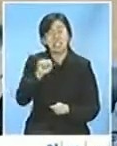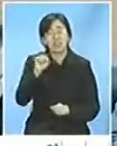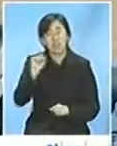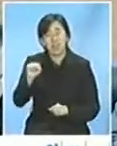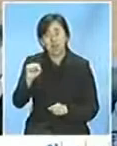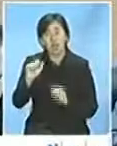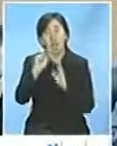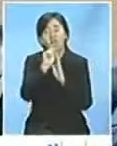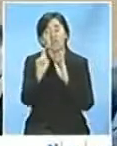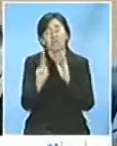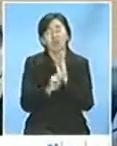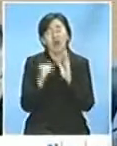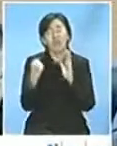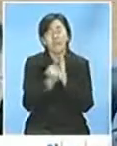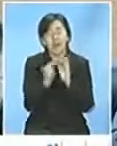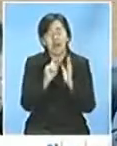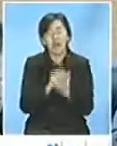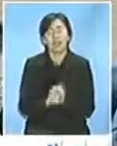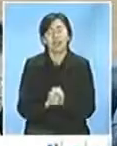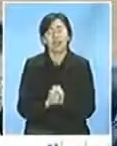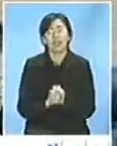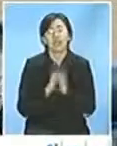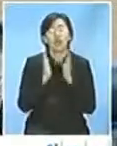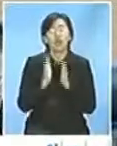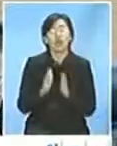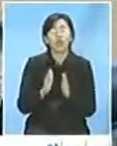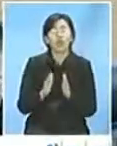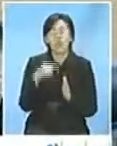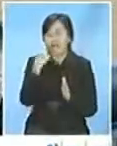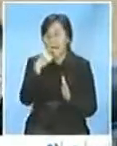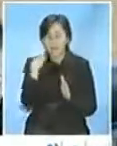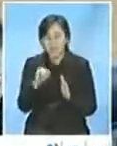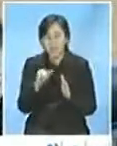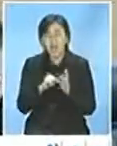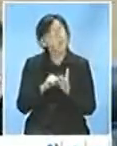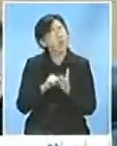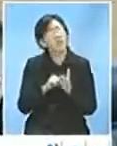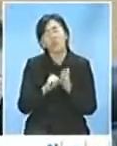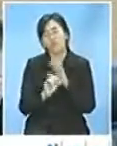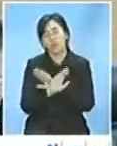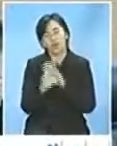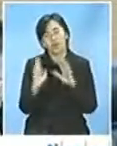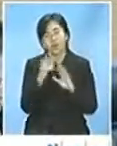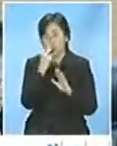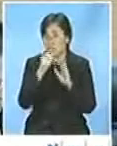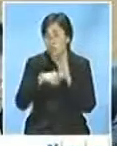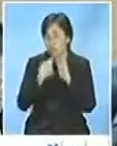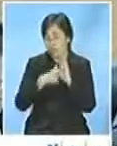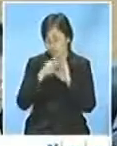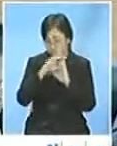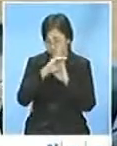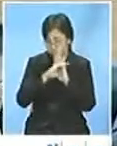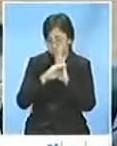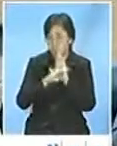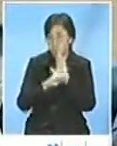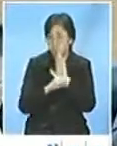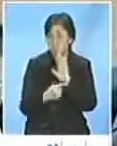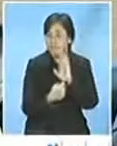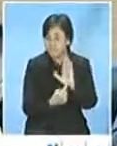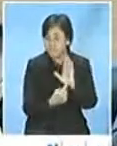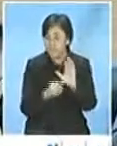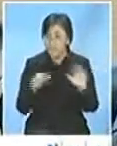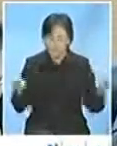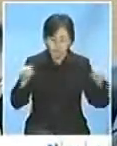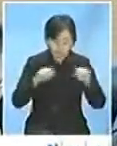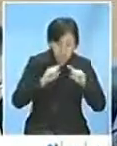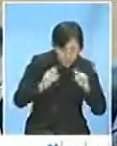ายออกไปเพื่อที่จะลบล้างความผิดให้กับใครแต่ด้วยเงื่อนไขที่เราจะได้มีก่อนนั่งลง